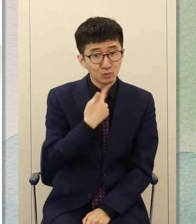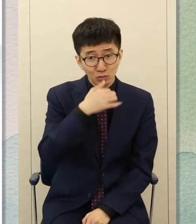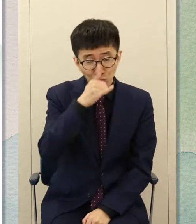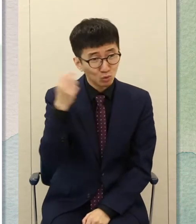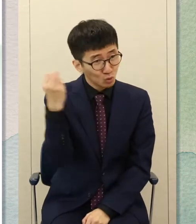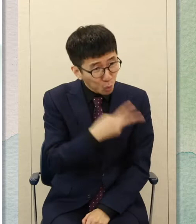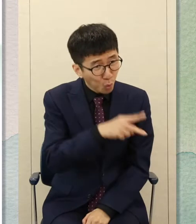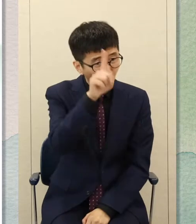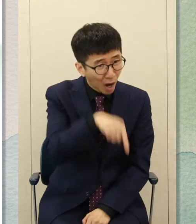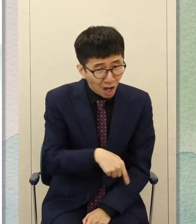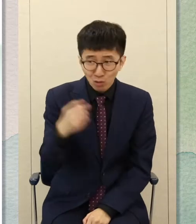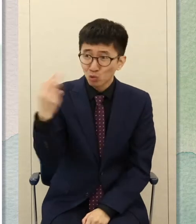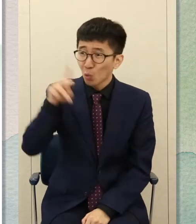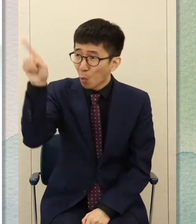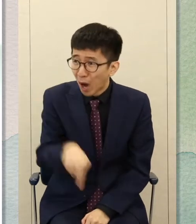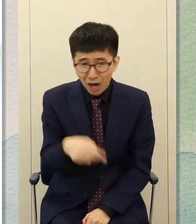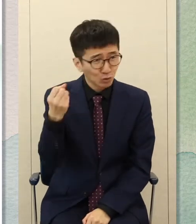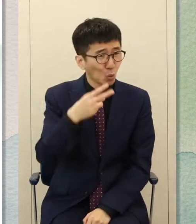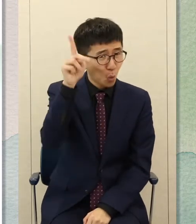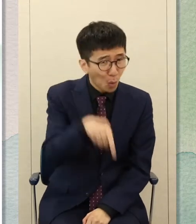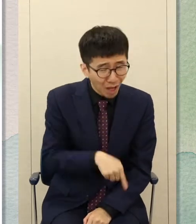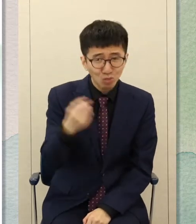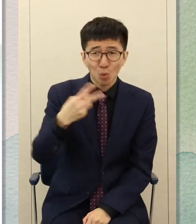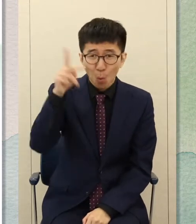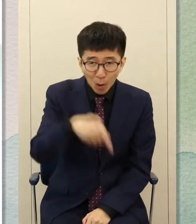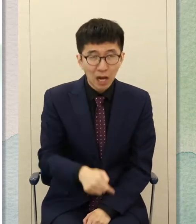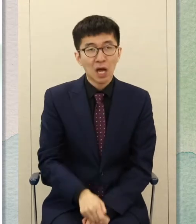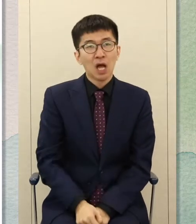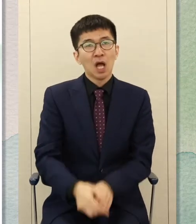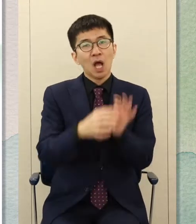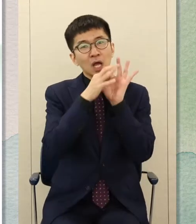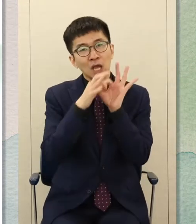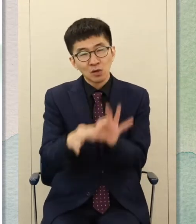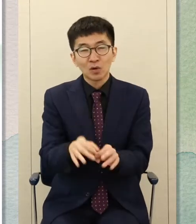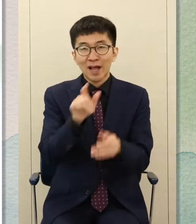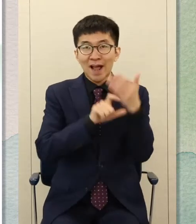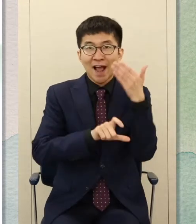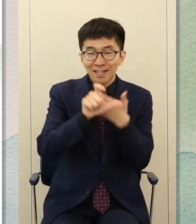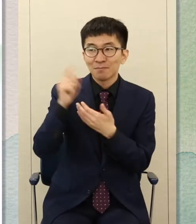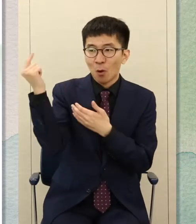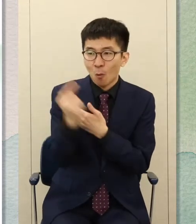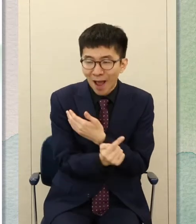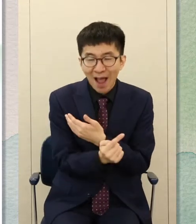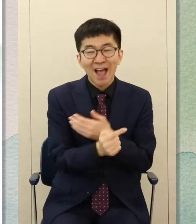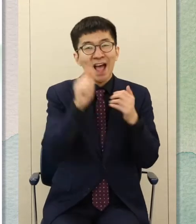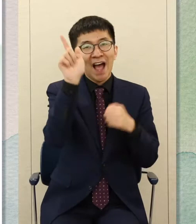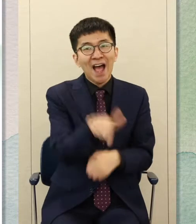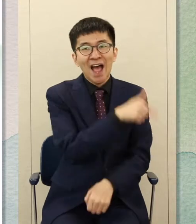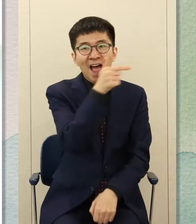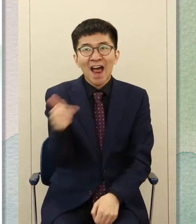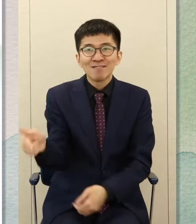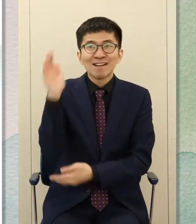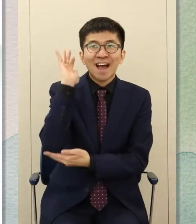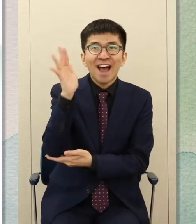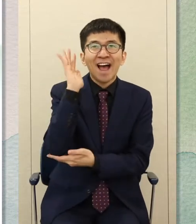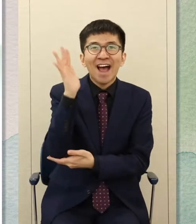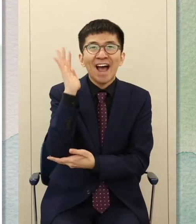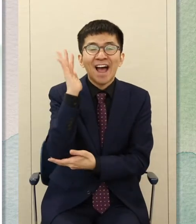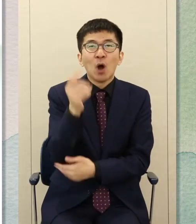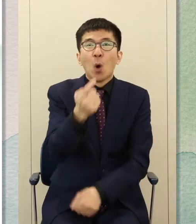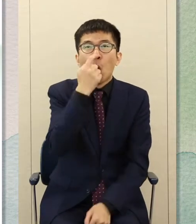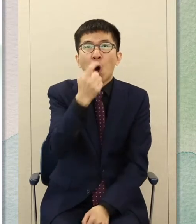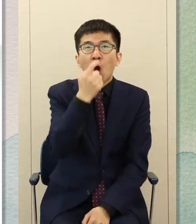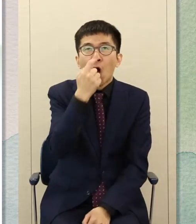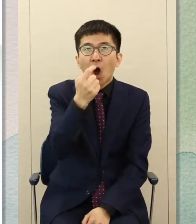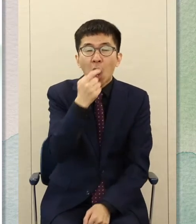왜 저 강좌도 들으시고, 어떤 분들은 강의 소비자, 그래서 이제 아침에 출근하셔가지고 하루 종일 강의를 듣고 집에